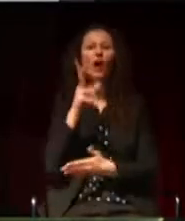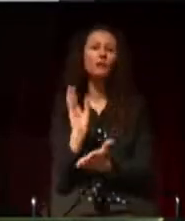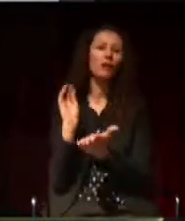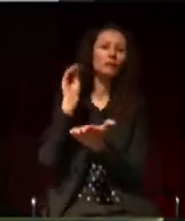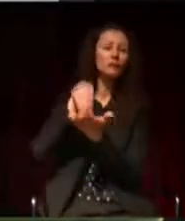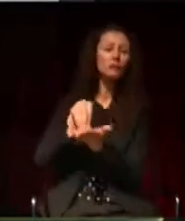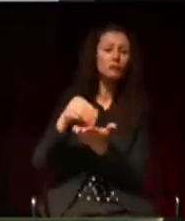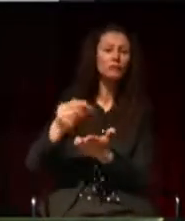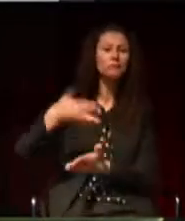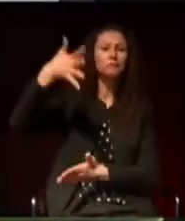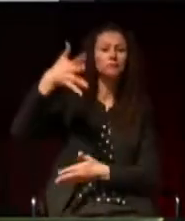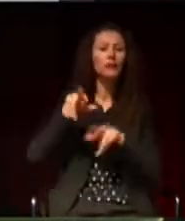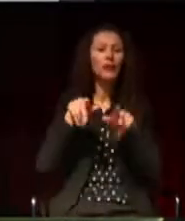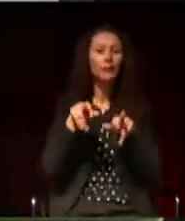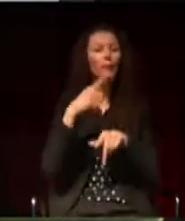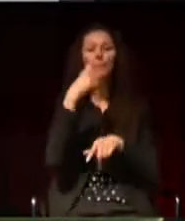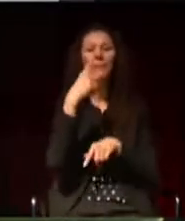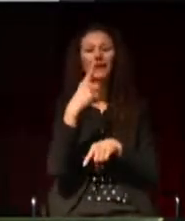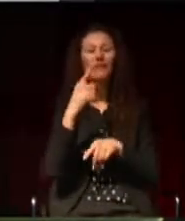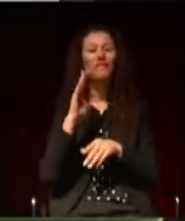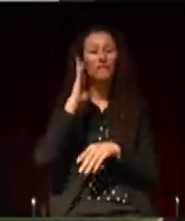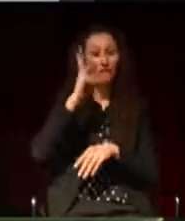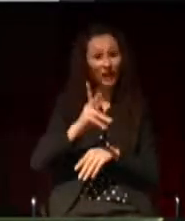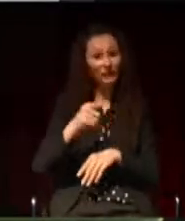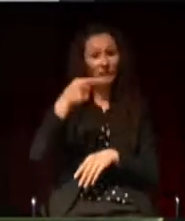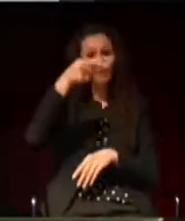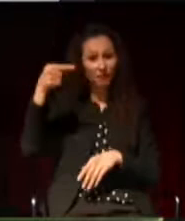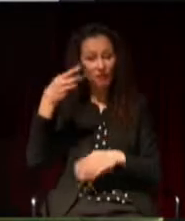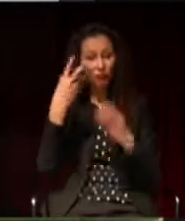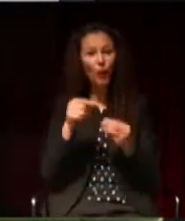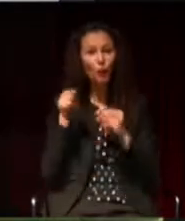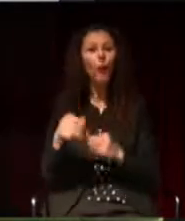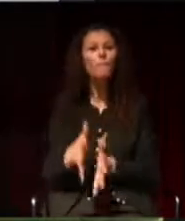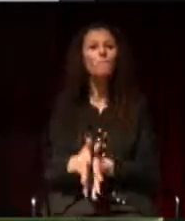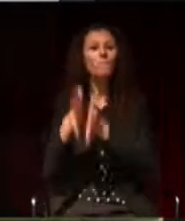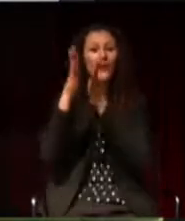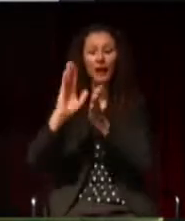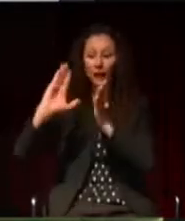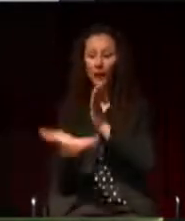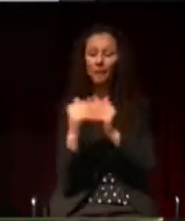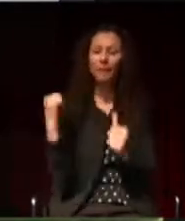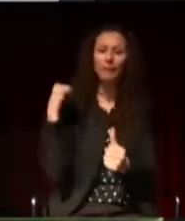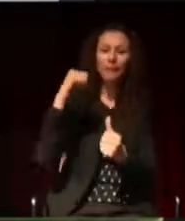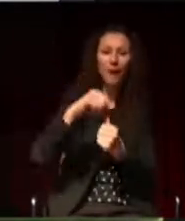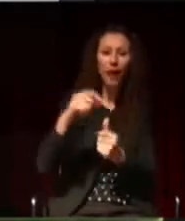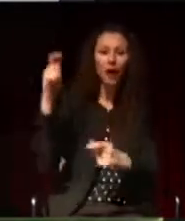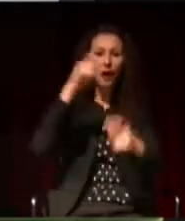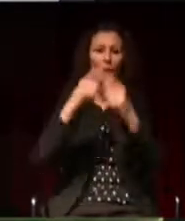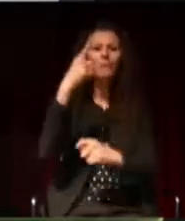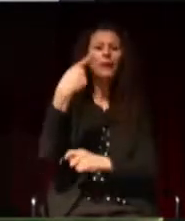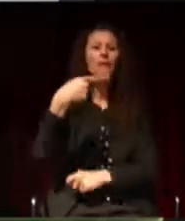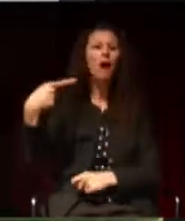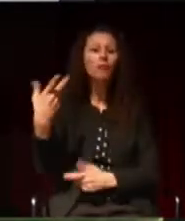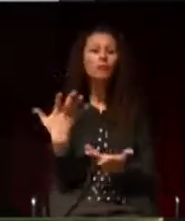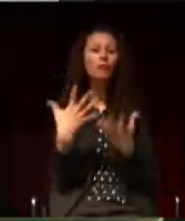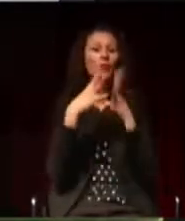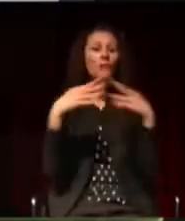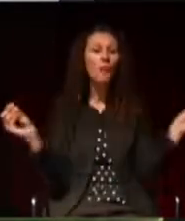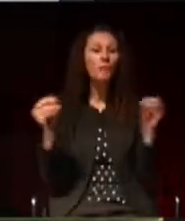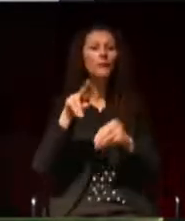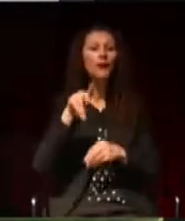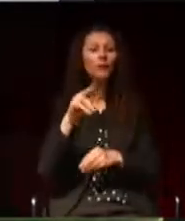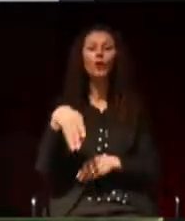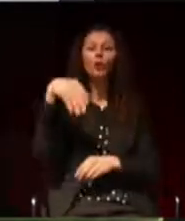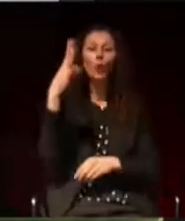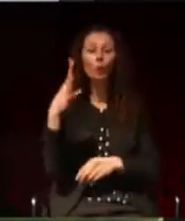yapılaşmış. Dolayısıyla birer kat fazla yapılaşmış olan bu binanın yıkılıp tekrar yapılmasında bir kat kaybı, belki de katta 4